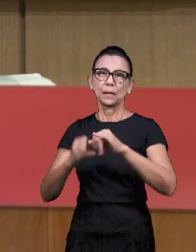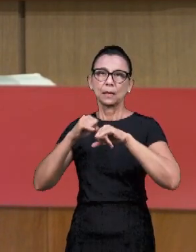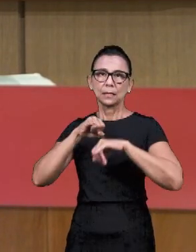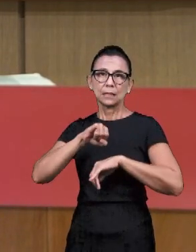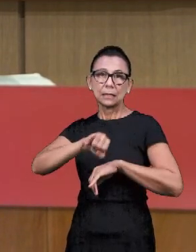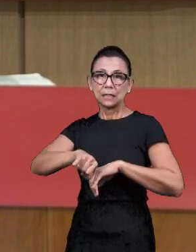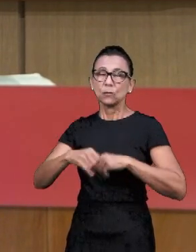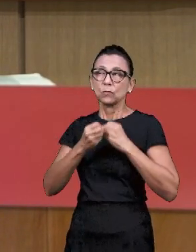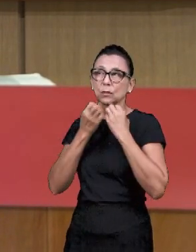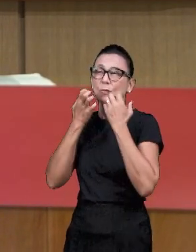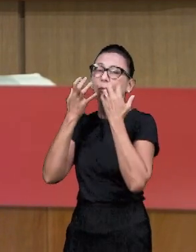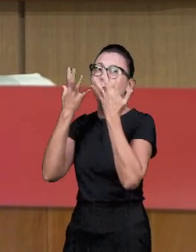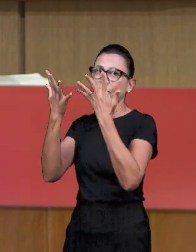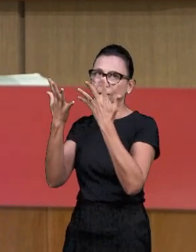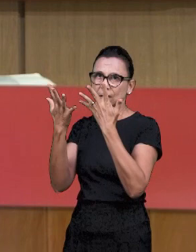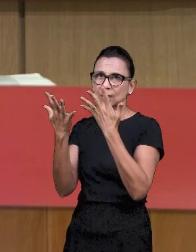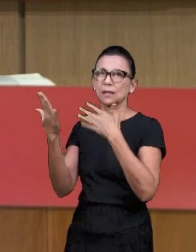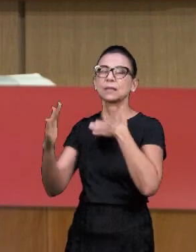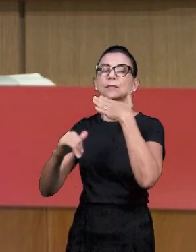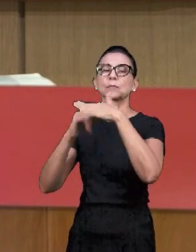тот будет помилован.